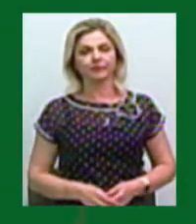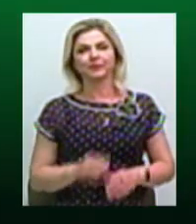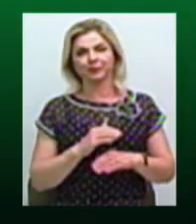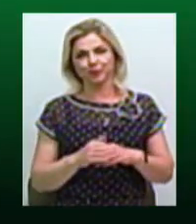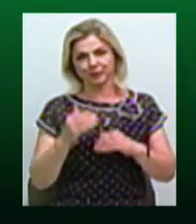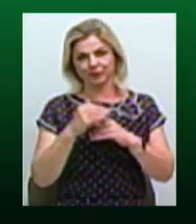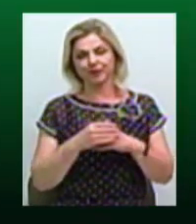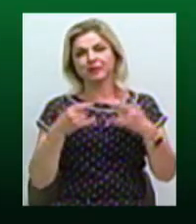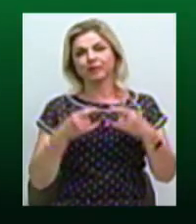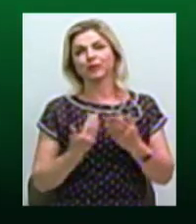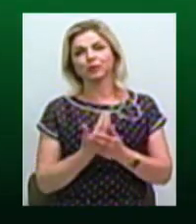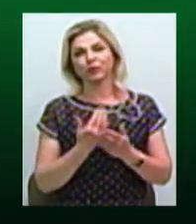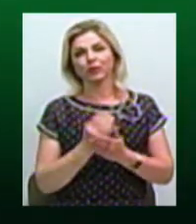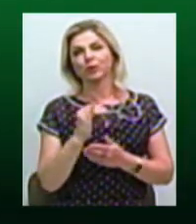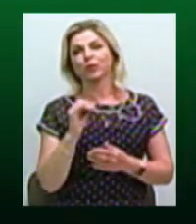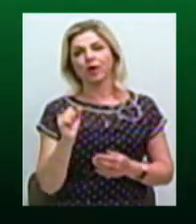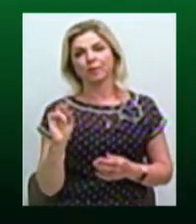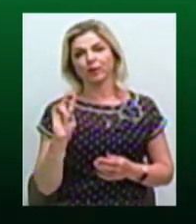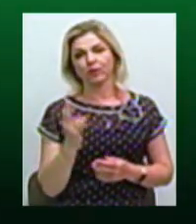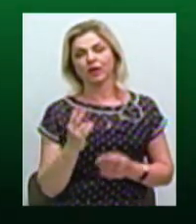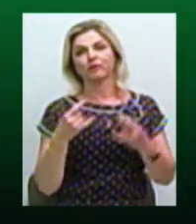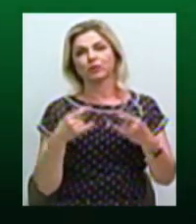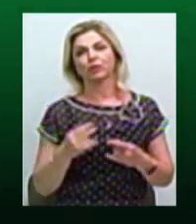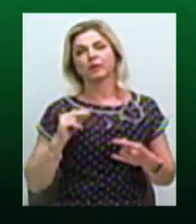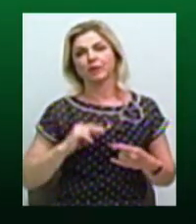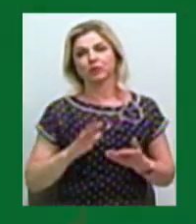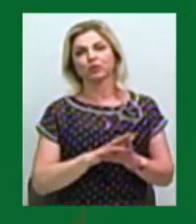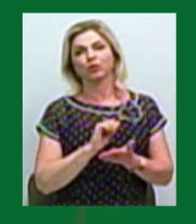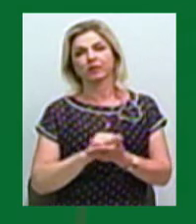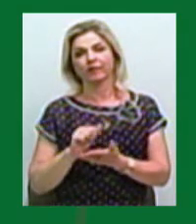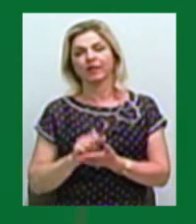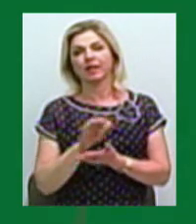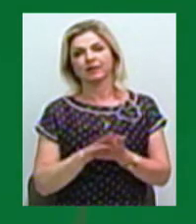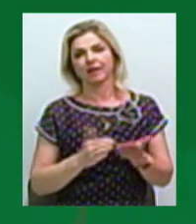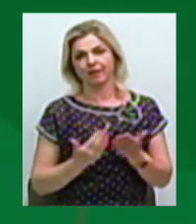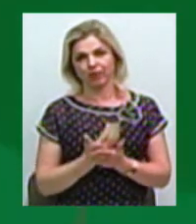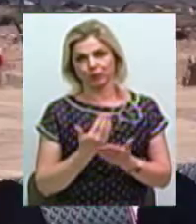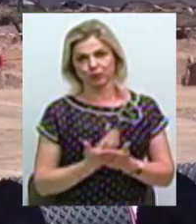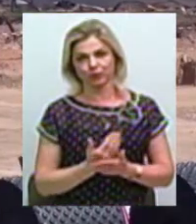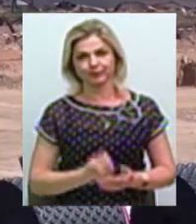Доброго вечора. В ефірі новини на UA Миколаїв. В студії працює Катерина Балеєва. Далі у випуску.